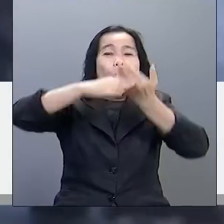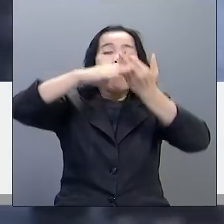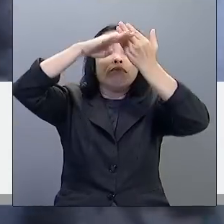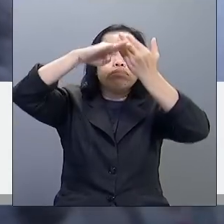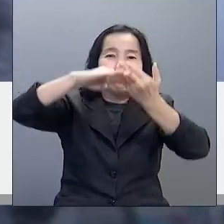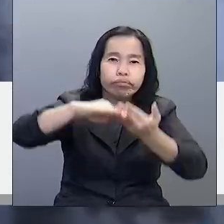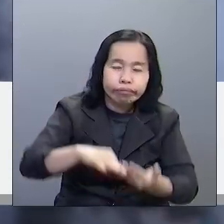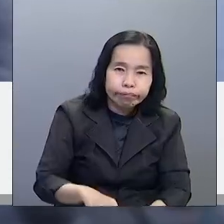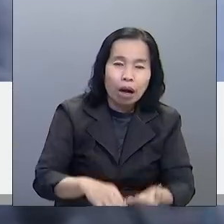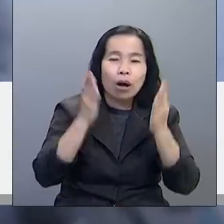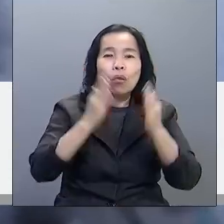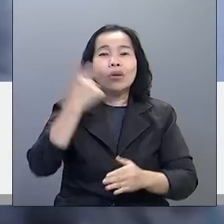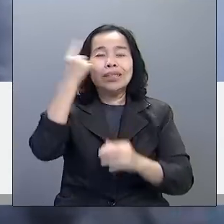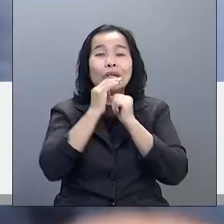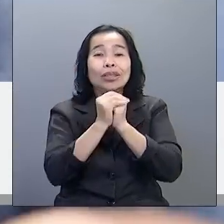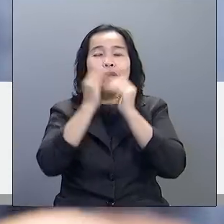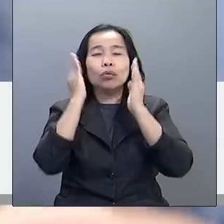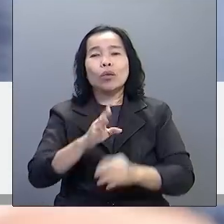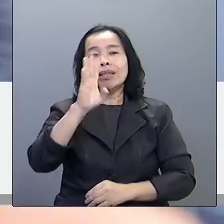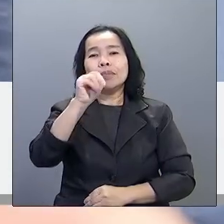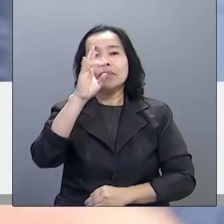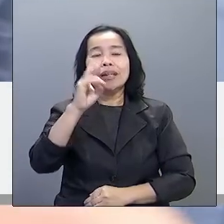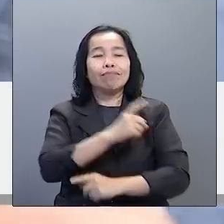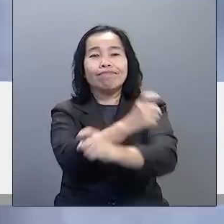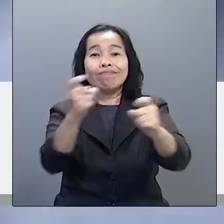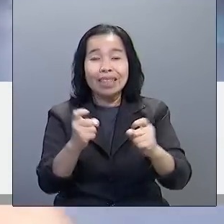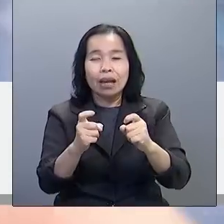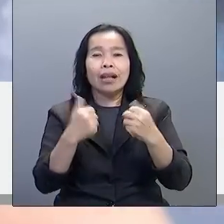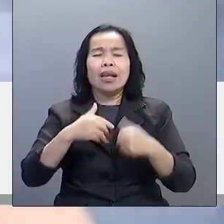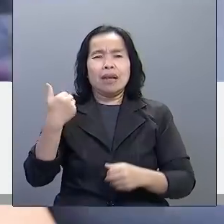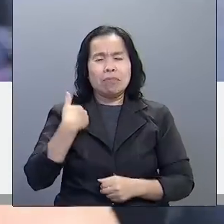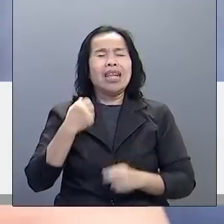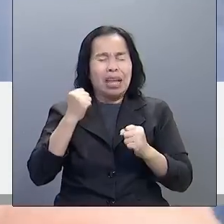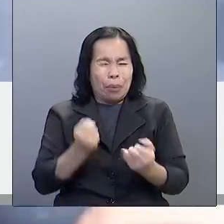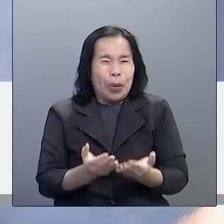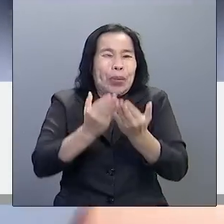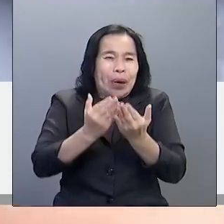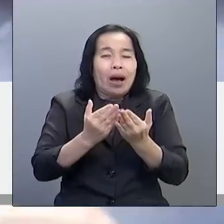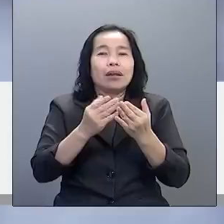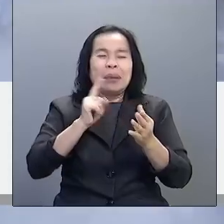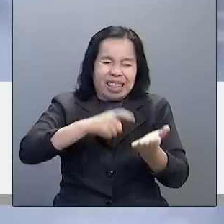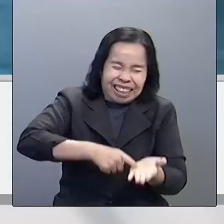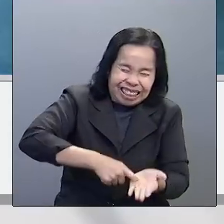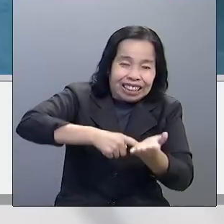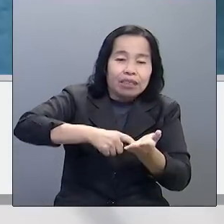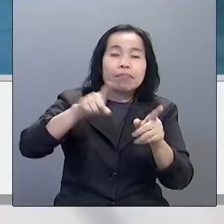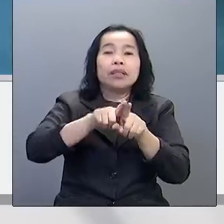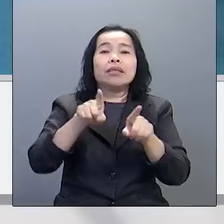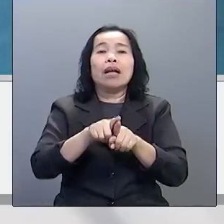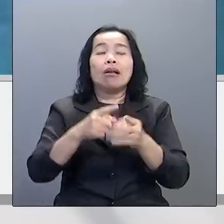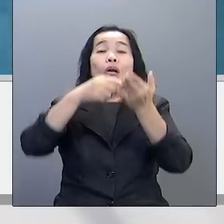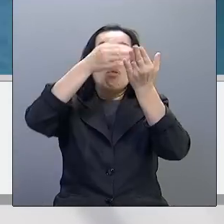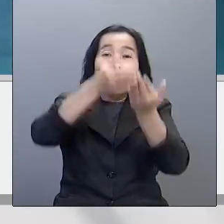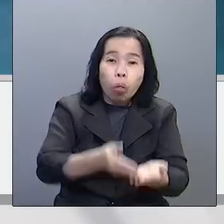งพร้อมกับชีวิตนักท่องเที่ยวจีน47คนตอนนั้นก็มีความพยายามที่จะกู้เรือเช่นกันเรือฟีนิกซ์ล่ม